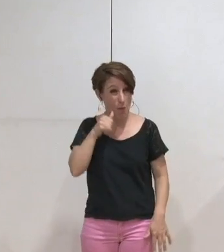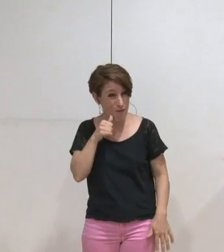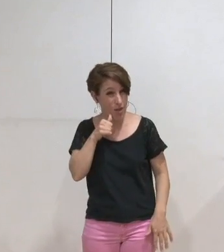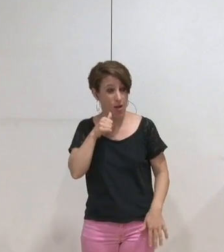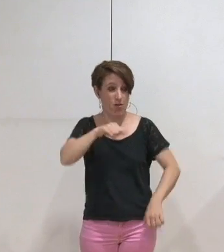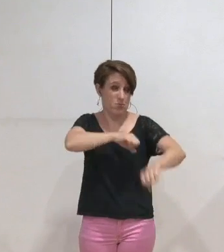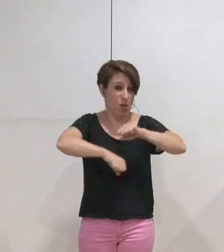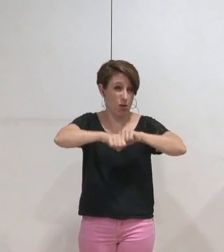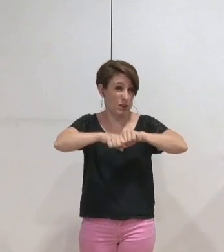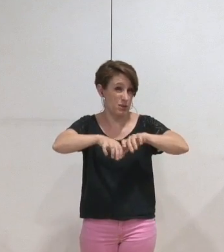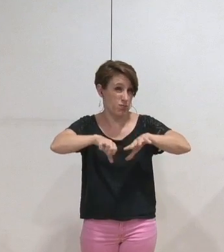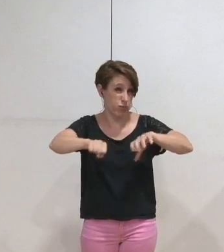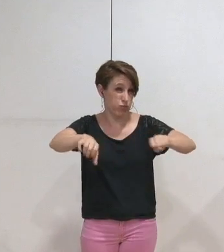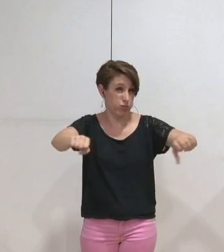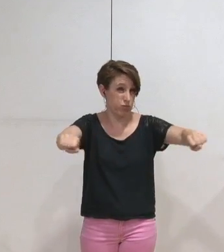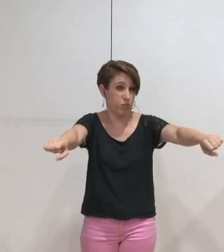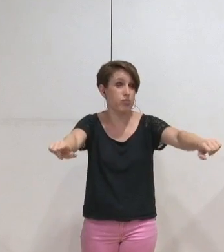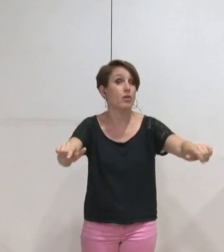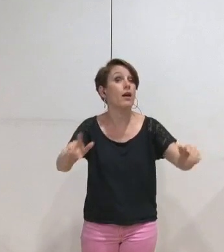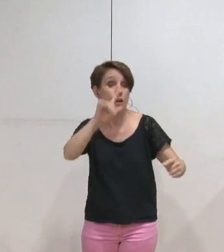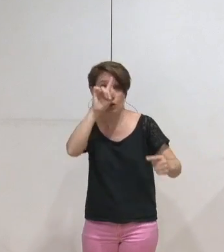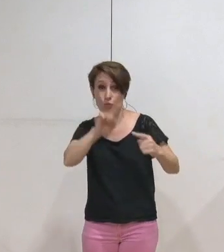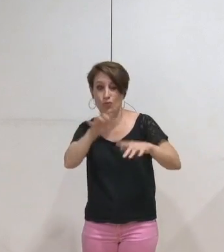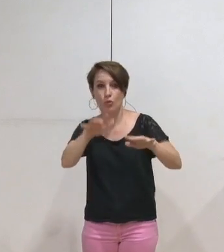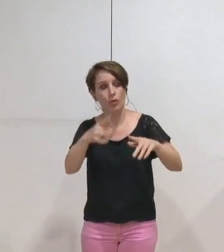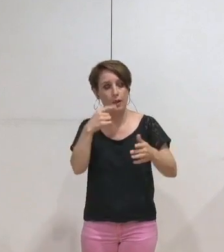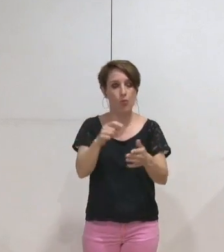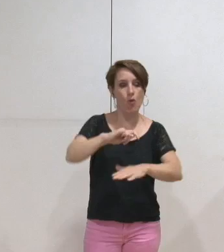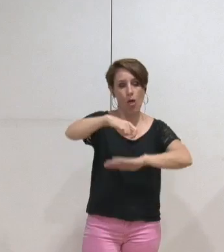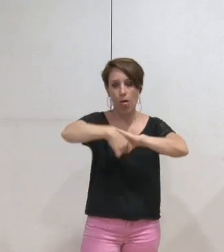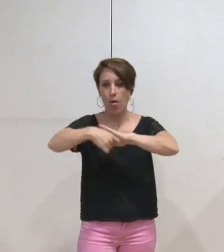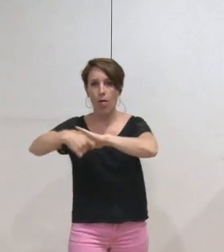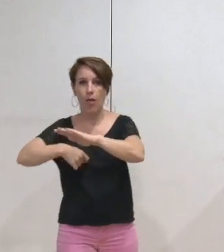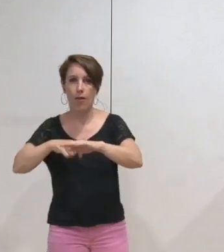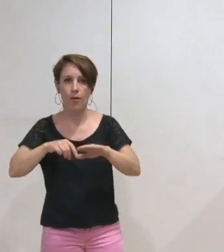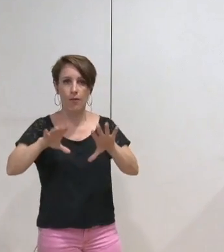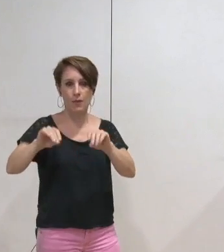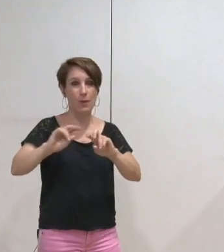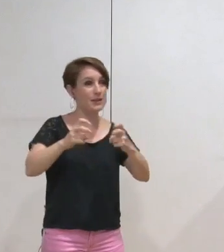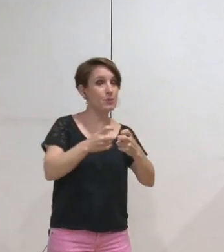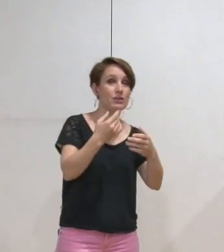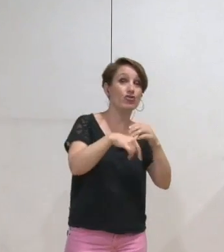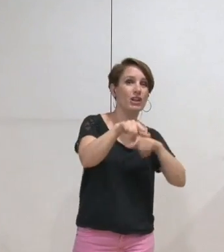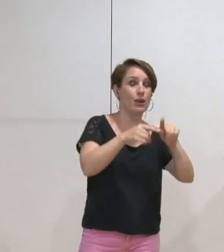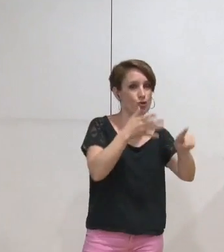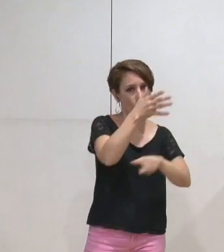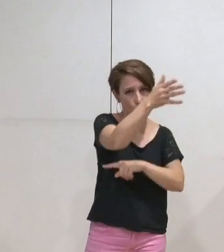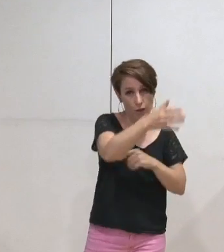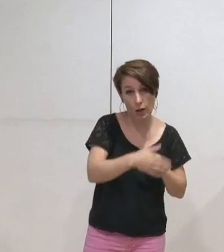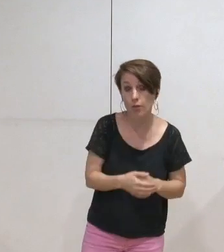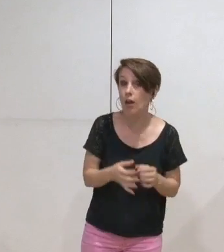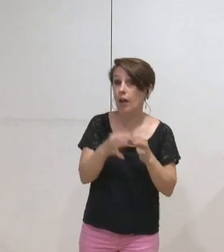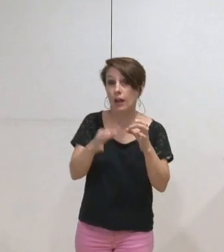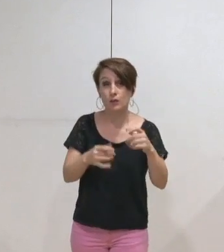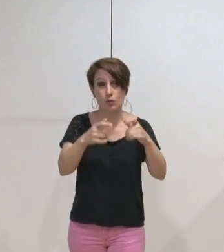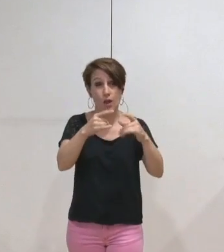dit je vais pas y revenir probablement même pour négocier des places dans les logements à venir la suite on la connaît le bidonville s'est étendu